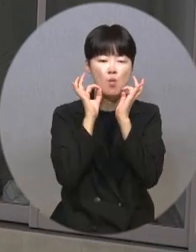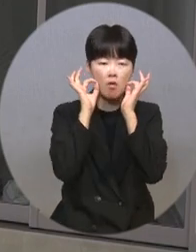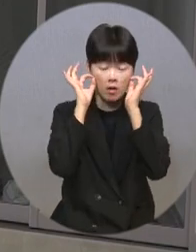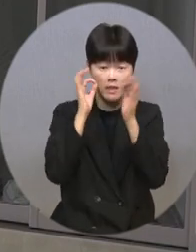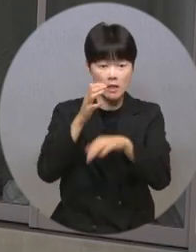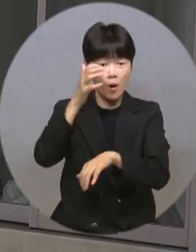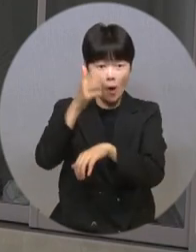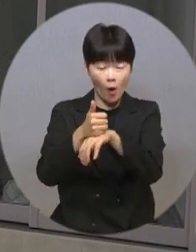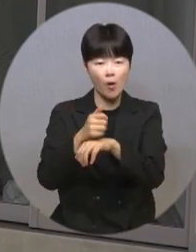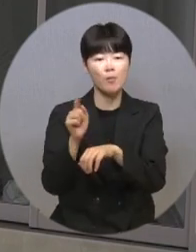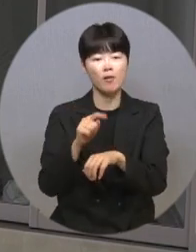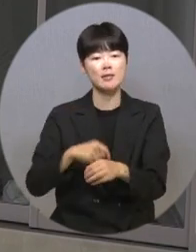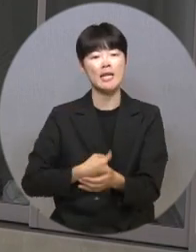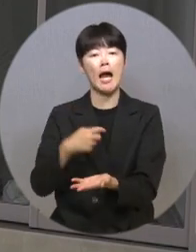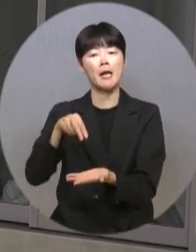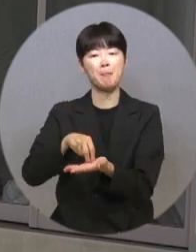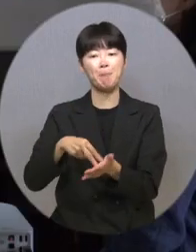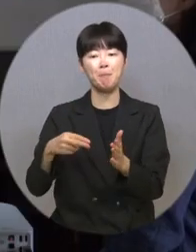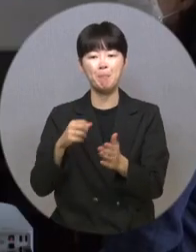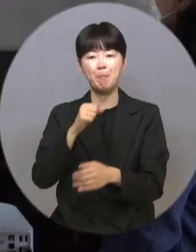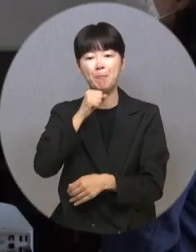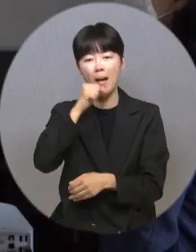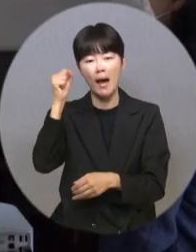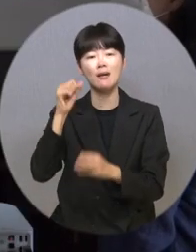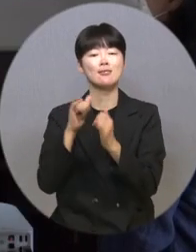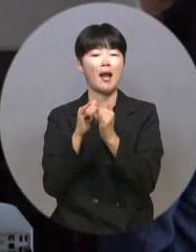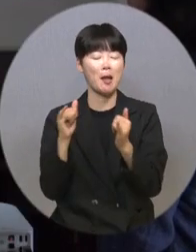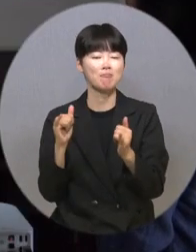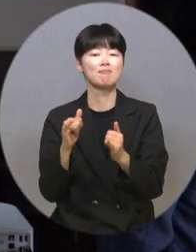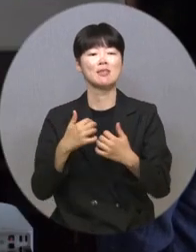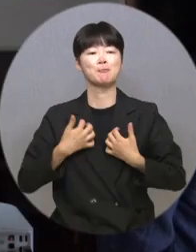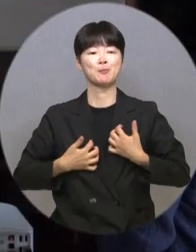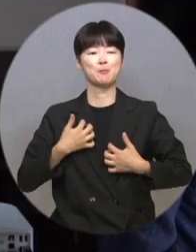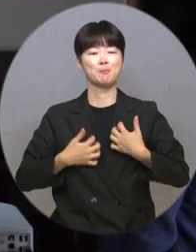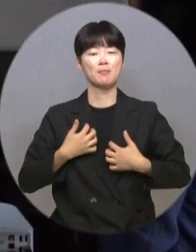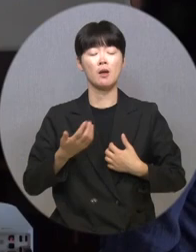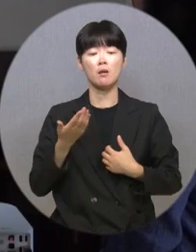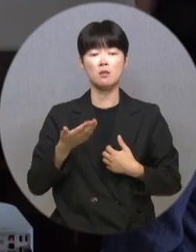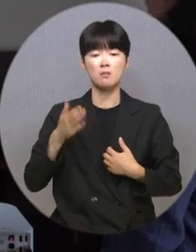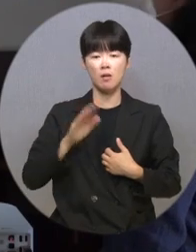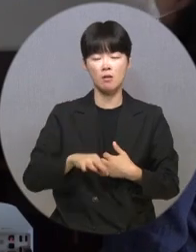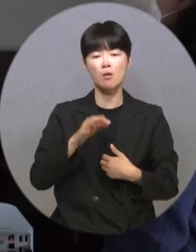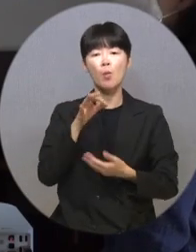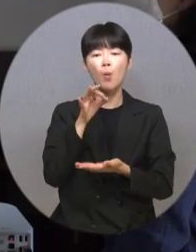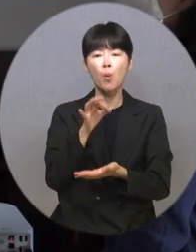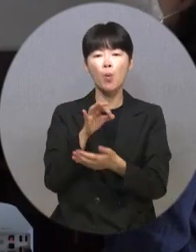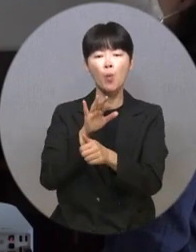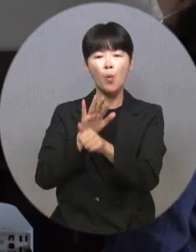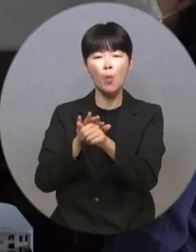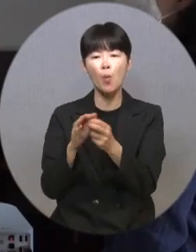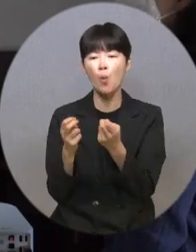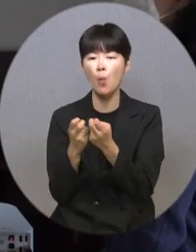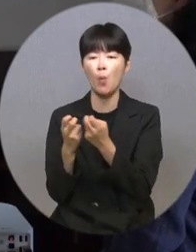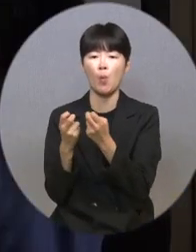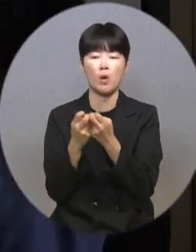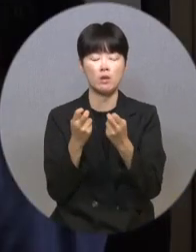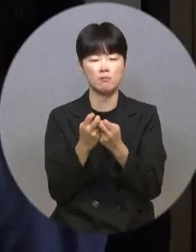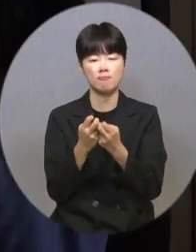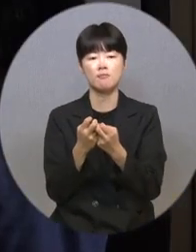기쁨, 그것이었습니다. 하지만 경제적 지원을 해야 하는 과제는 아직 남아